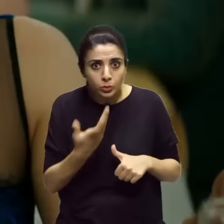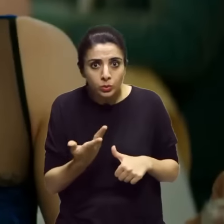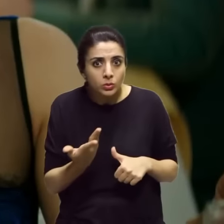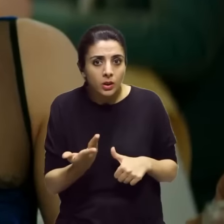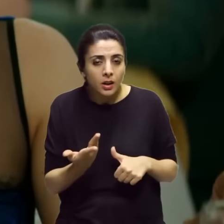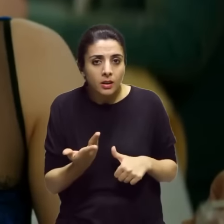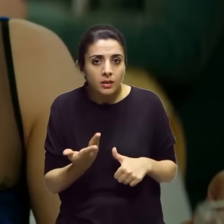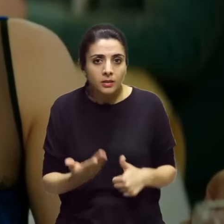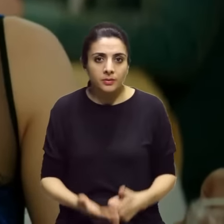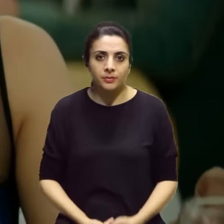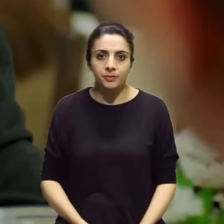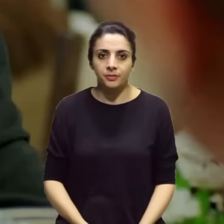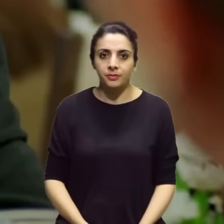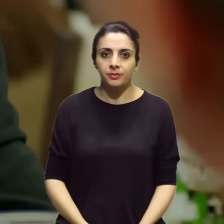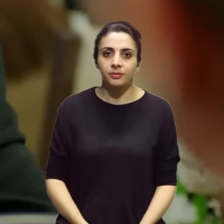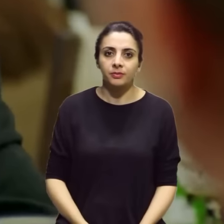Mazhar Reyhan Üzmen'in keyfinde.